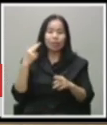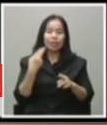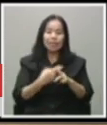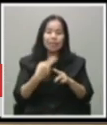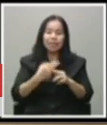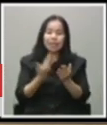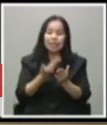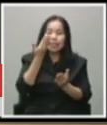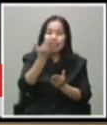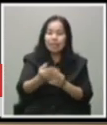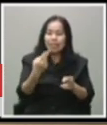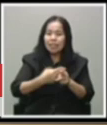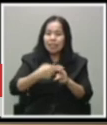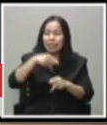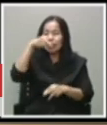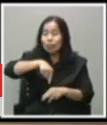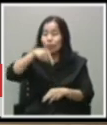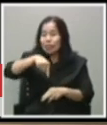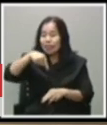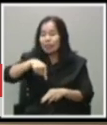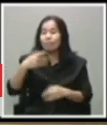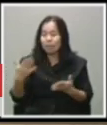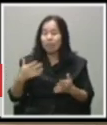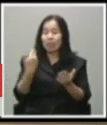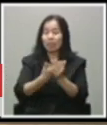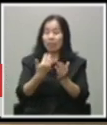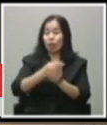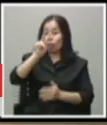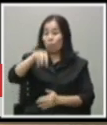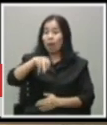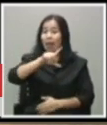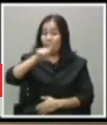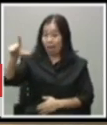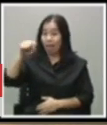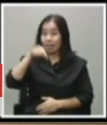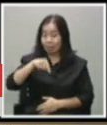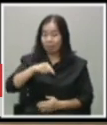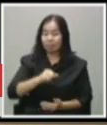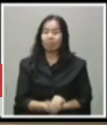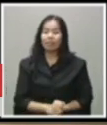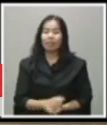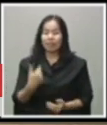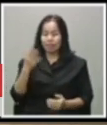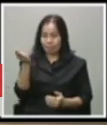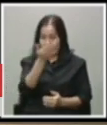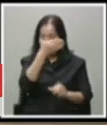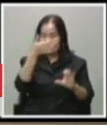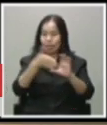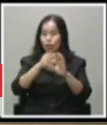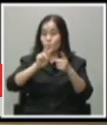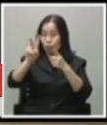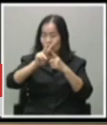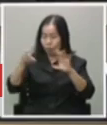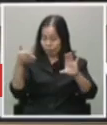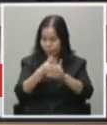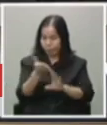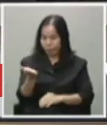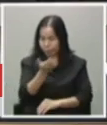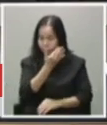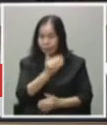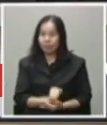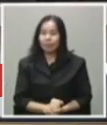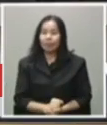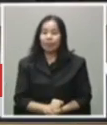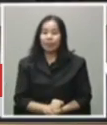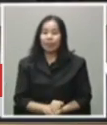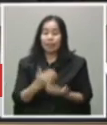ริก 2,000 ล้านครับด้านซ้ายครับเรียนท่านประธานตามผมไปนะครับสไลด์ที่2ครับขออนุญาตเรียนท่านประธานว่า